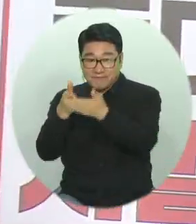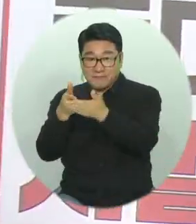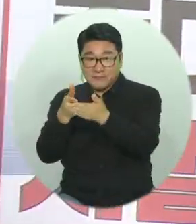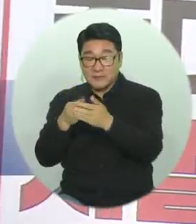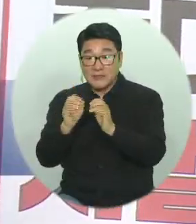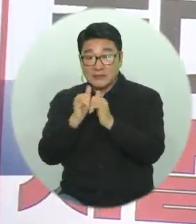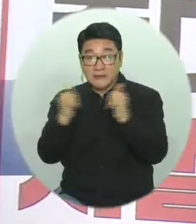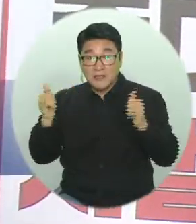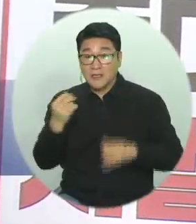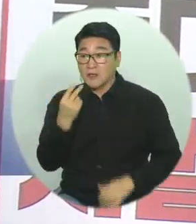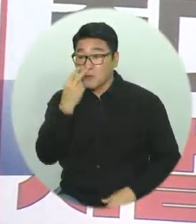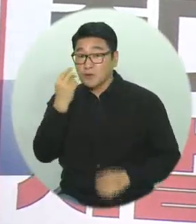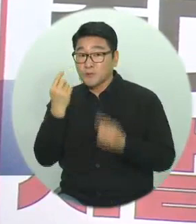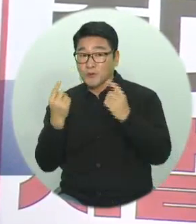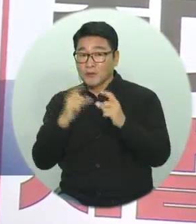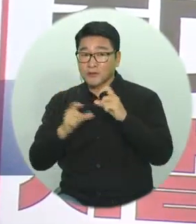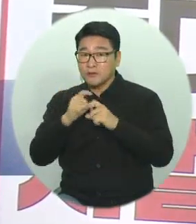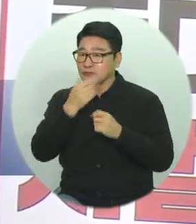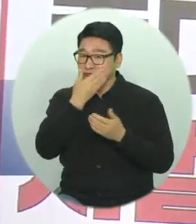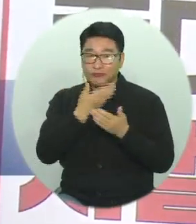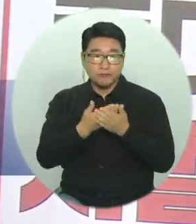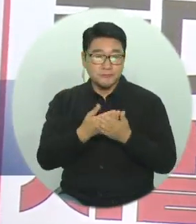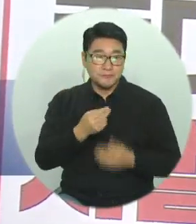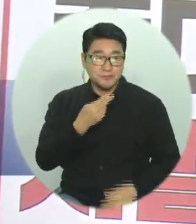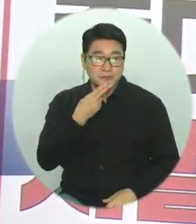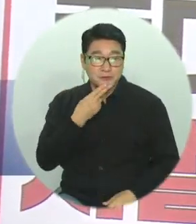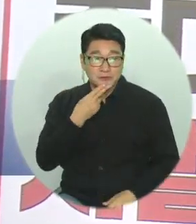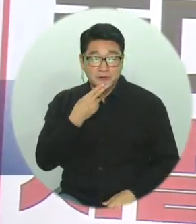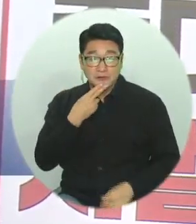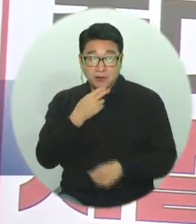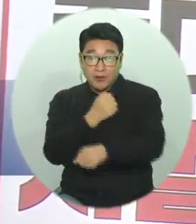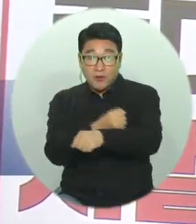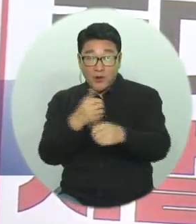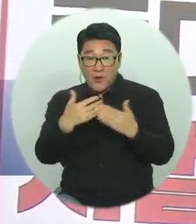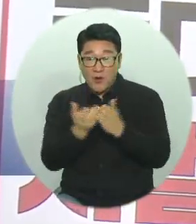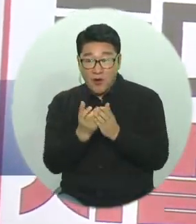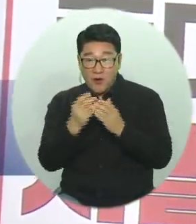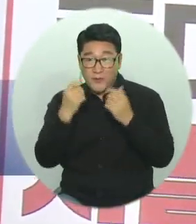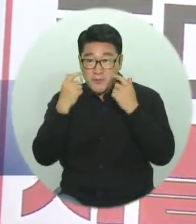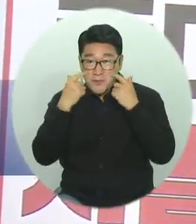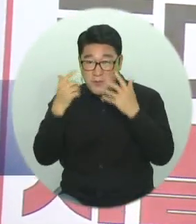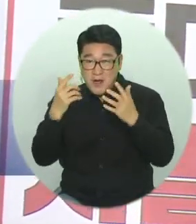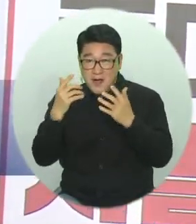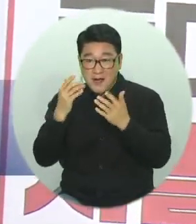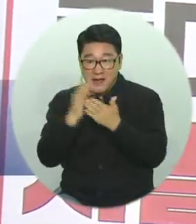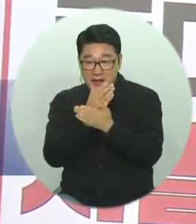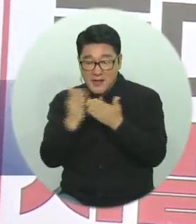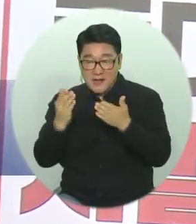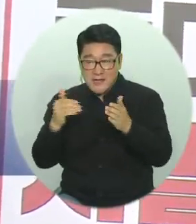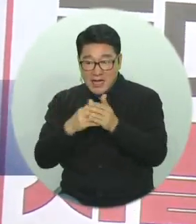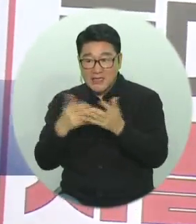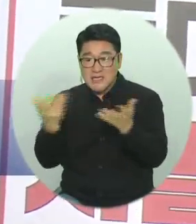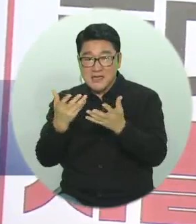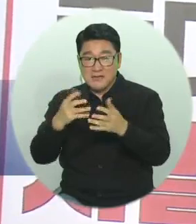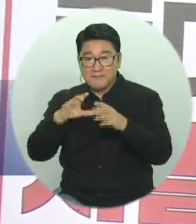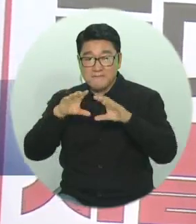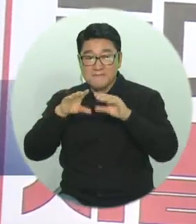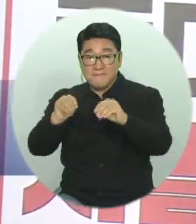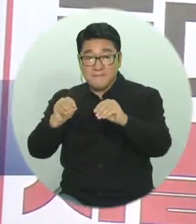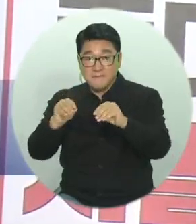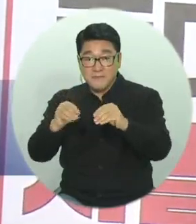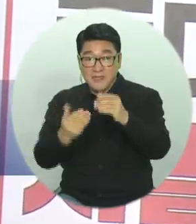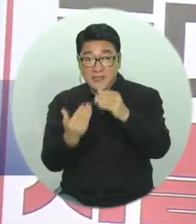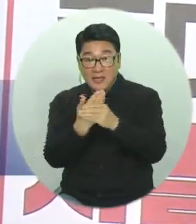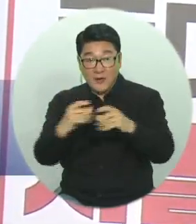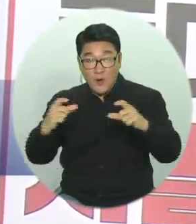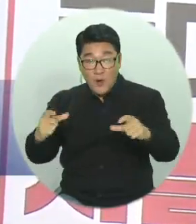사람의 목숨보다 중요한 것은 없다 노동청은 진상이 규명될 때까지 작업을 중단시키고고